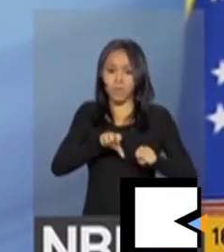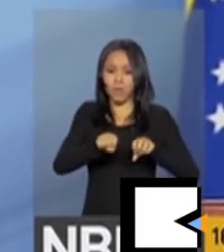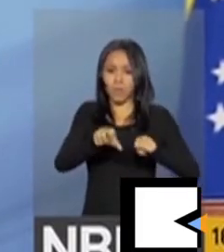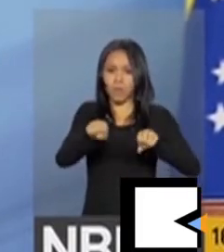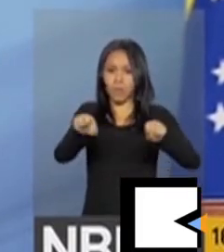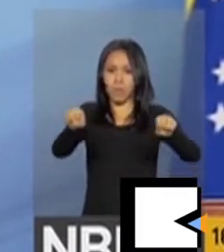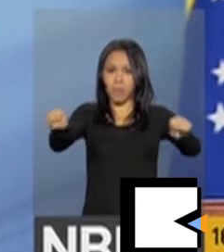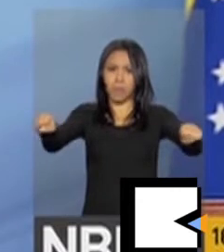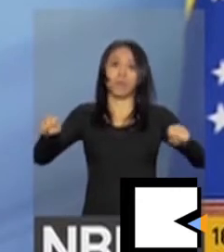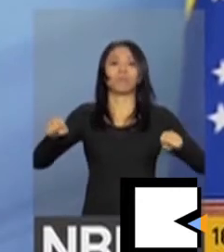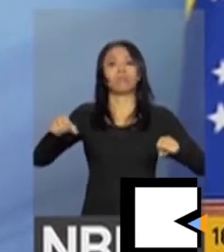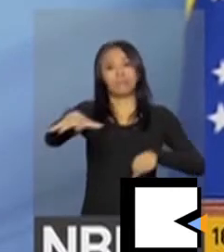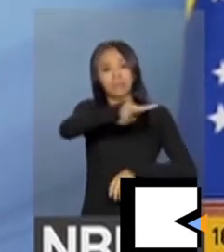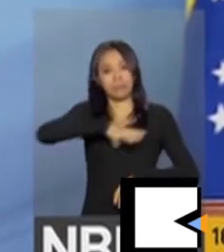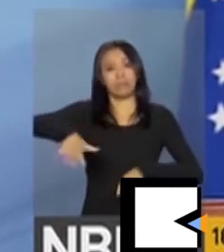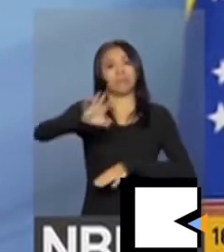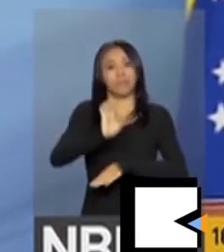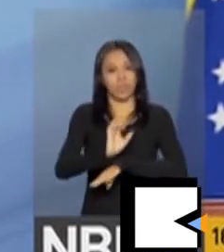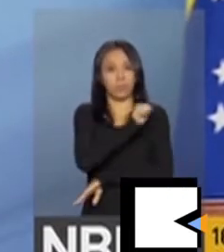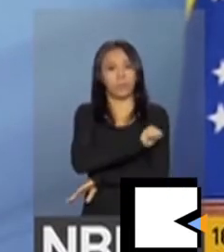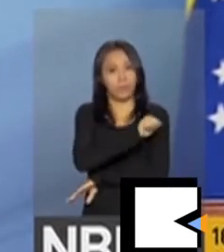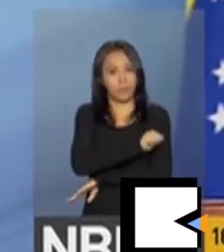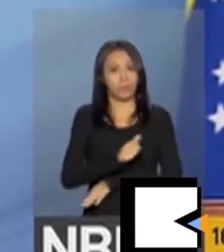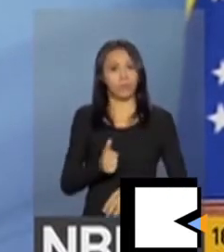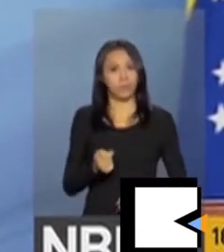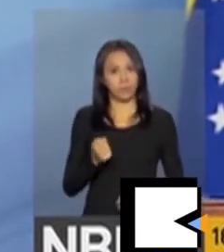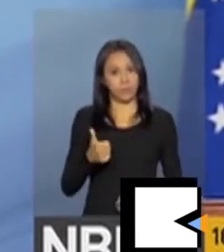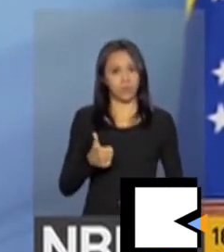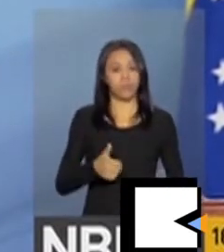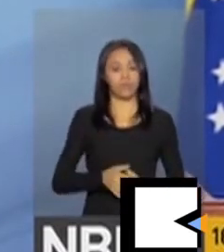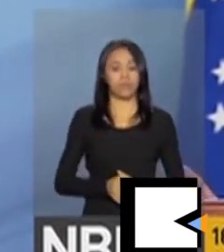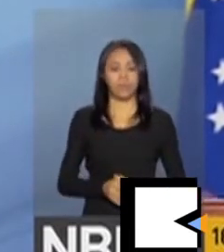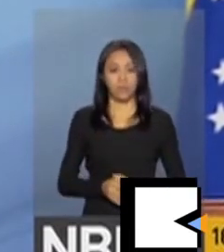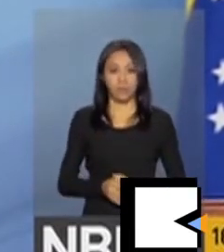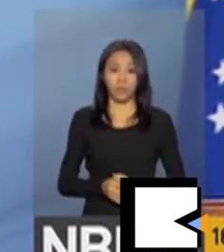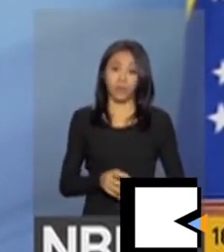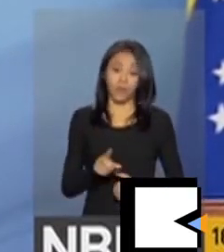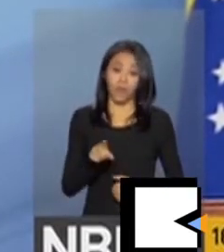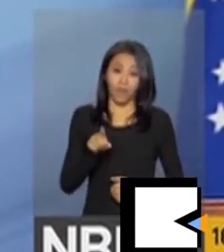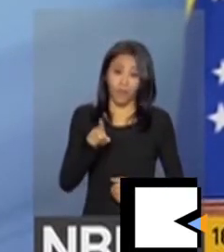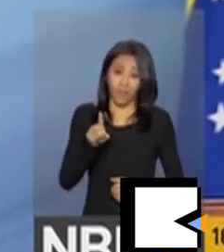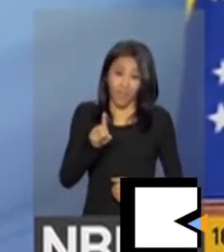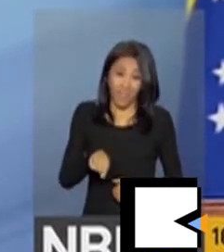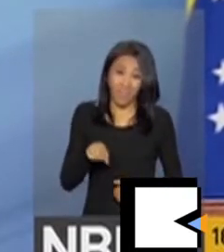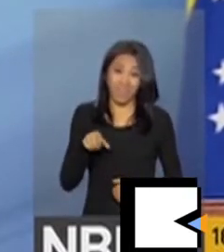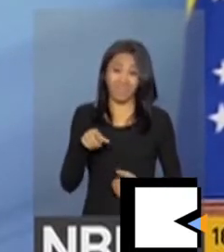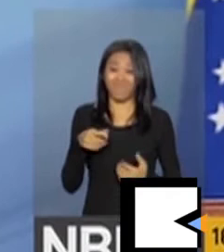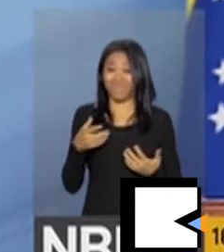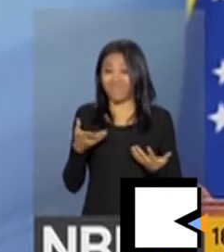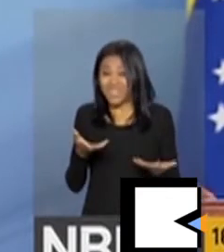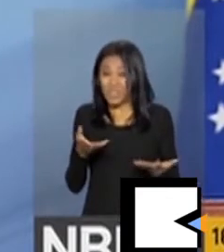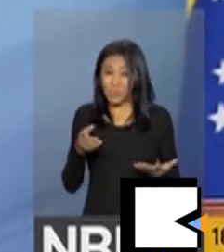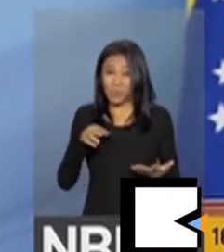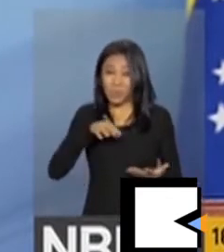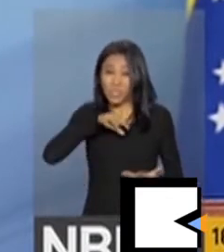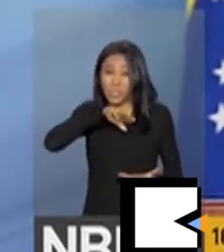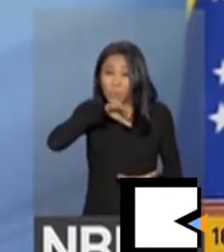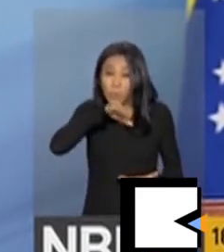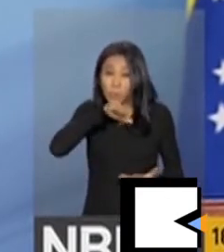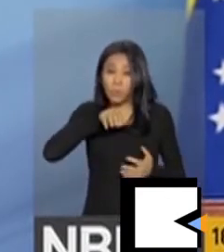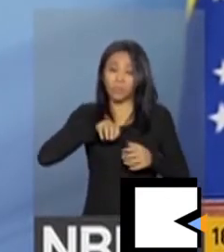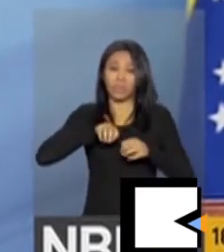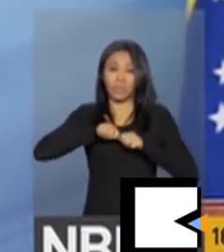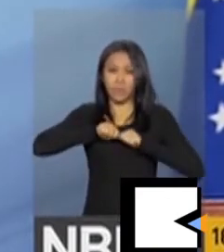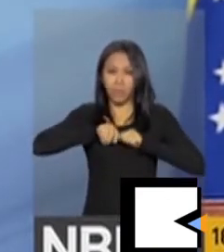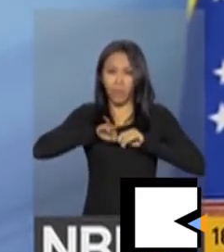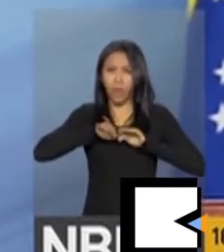ပြည်သူပြည်ယုံဘက်ကအမှုဖွင့်စစ်ဆေးသွားမှာမဟုတ်ပါဘူး။ဘရာဇီးသမ္မတကိုဖောက်ခံသူတွေခုကနန်းလောက်ပဲကျန်တော့တဲ့အခါမှာဒီရွှေက